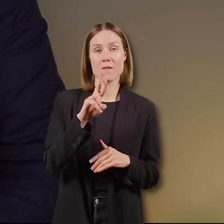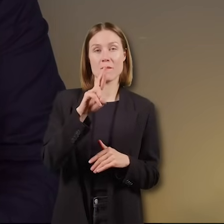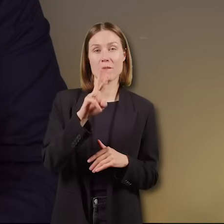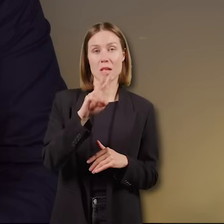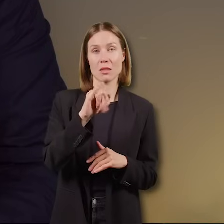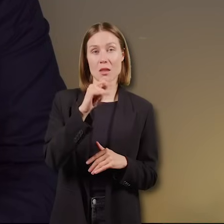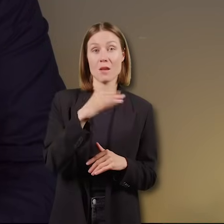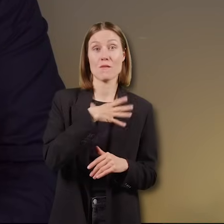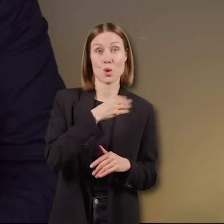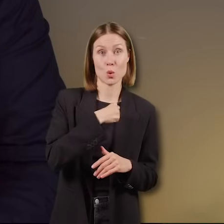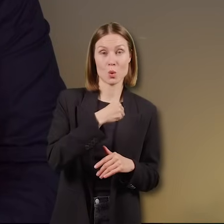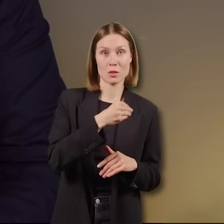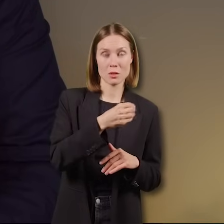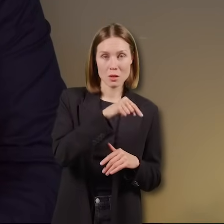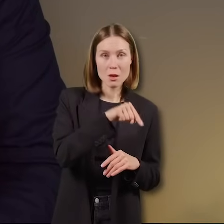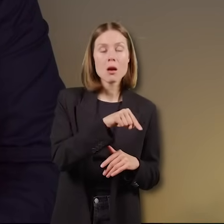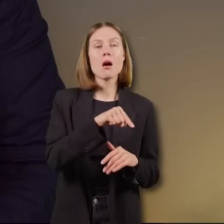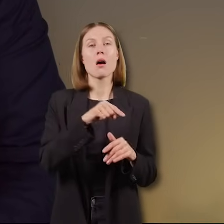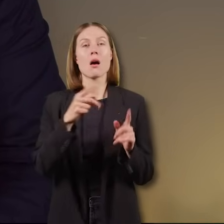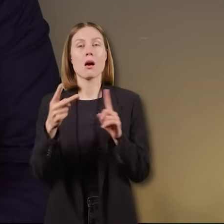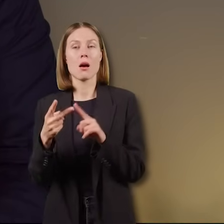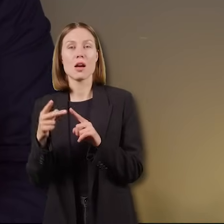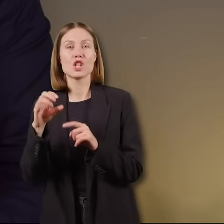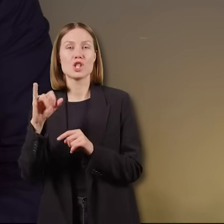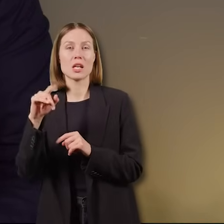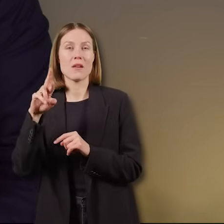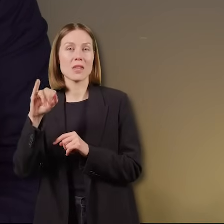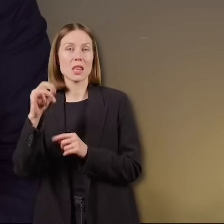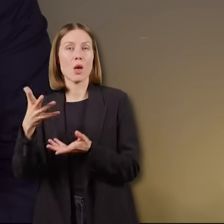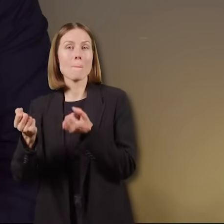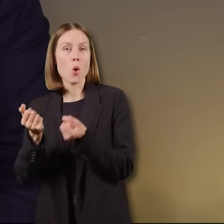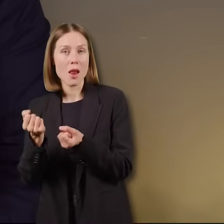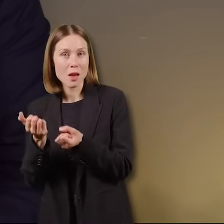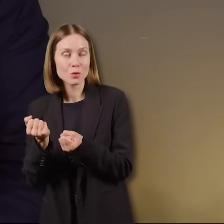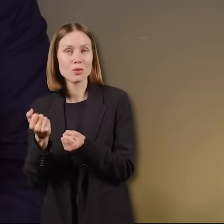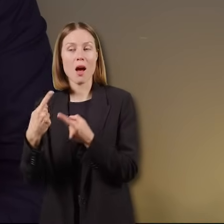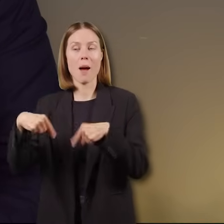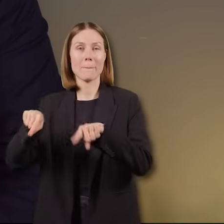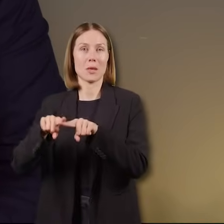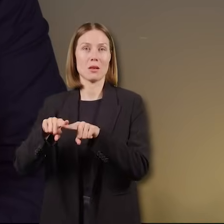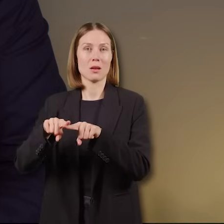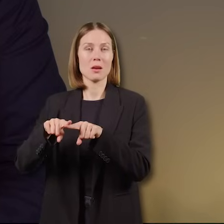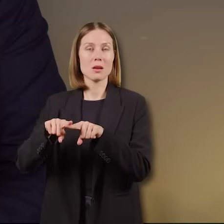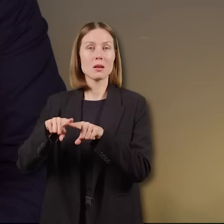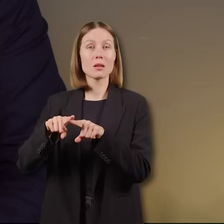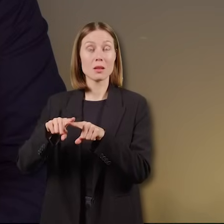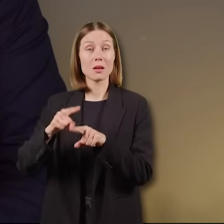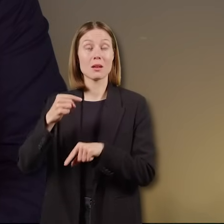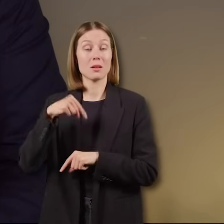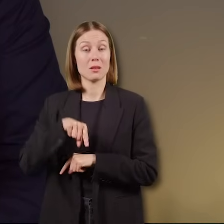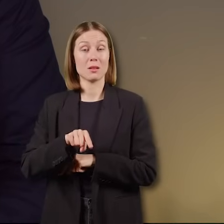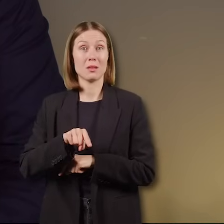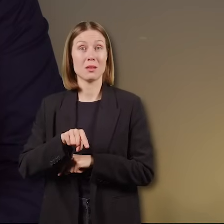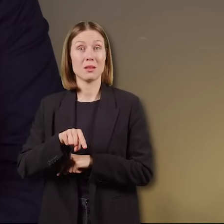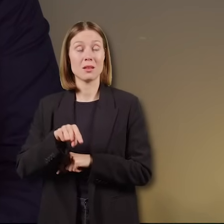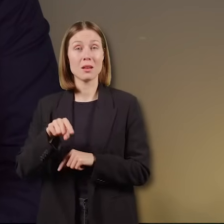rajonas, kitą kadenciją mane padaro Širvintų Molėtų apygardą išeis